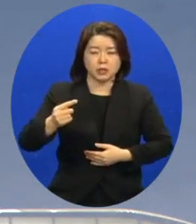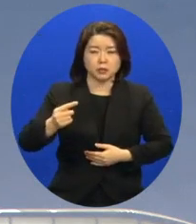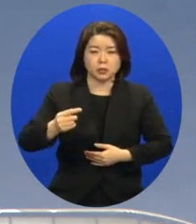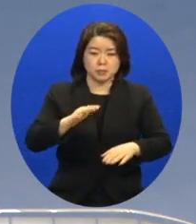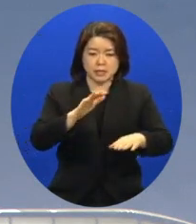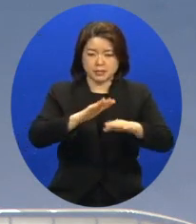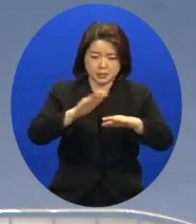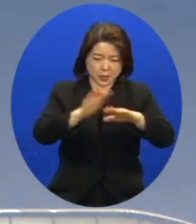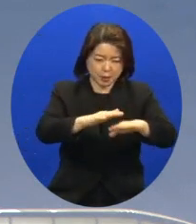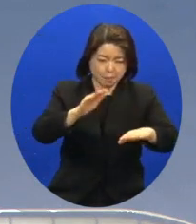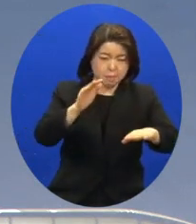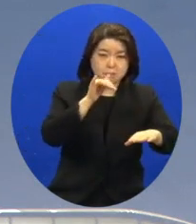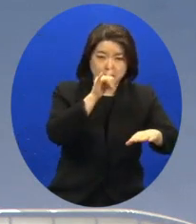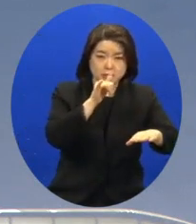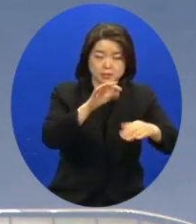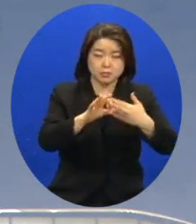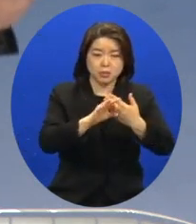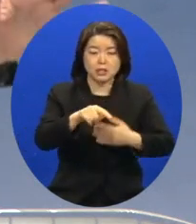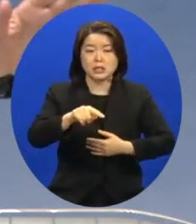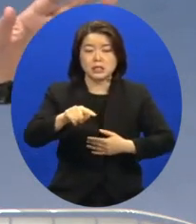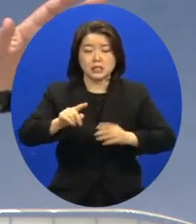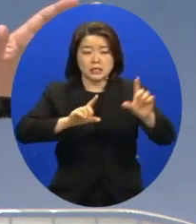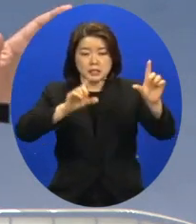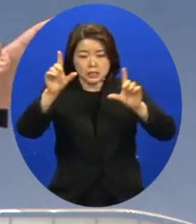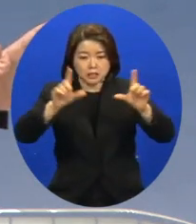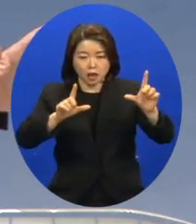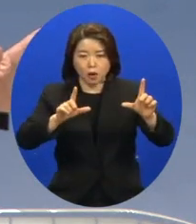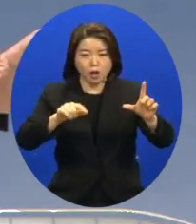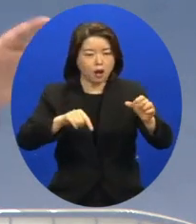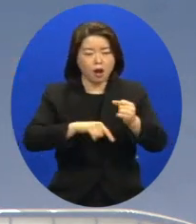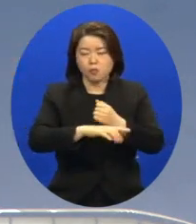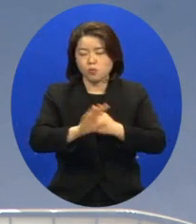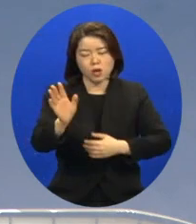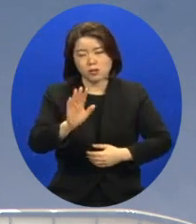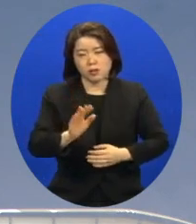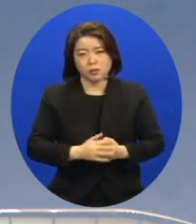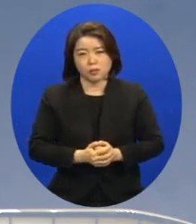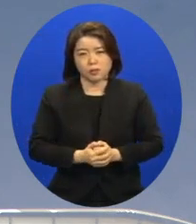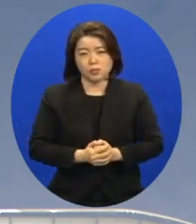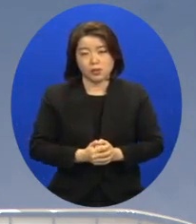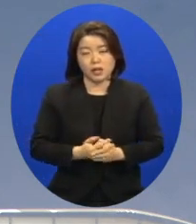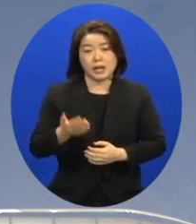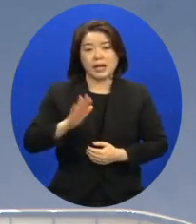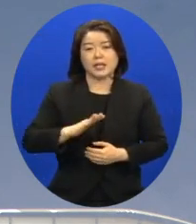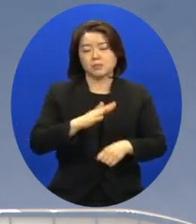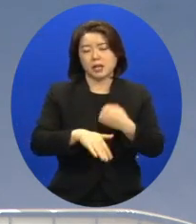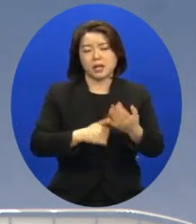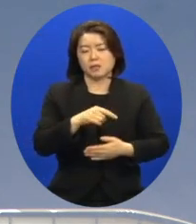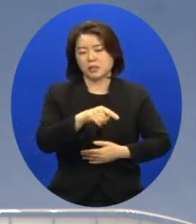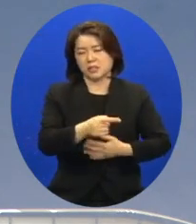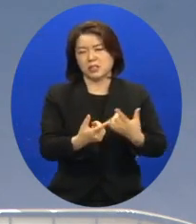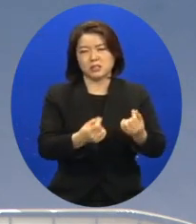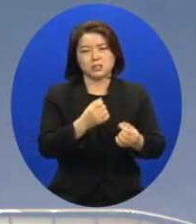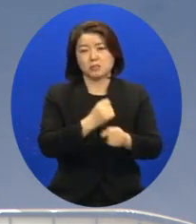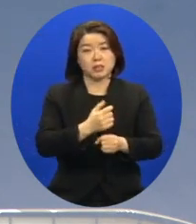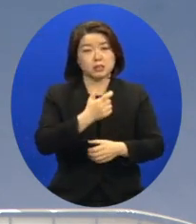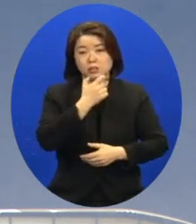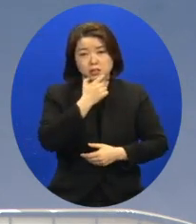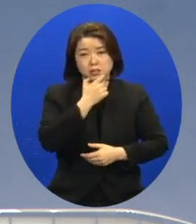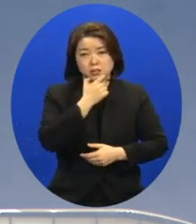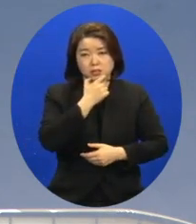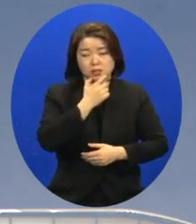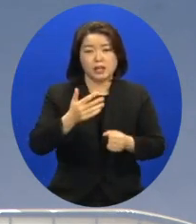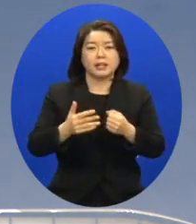손을 대시면 지금 이 상황은 유도 아닙니다. 근데 하나님은 그렇게 하고 싶지 않으신 거예요.